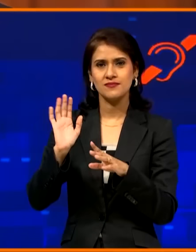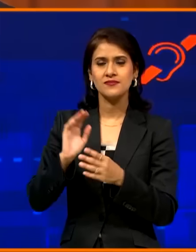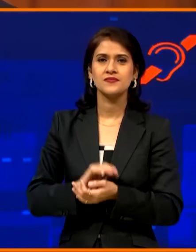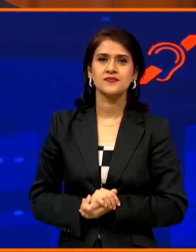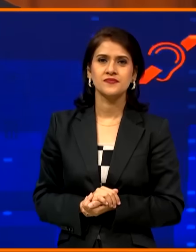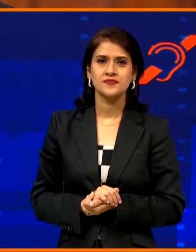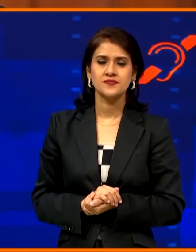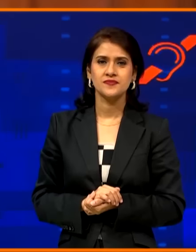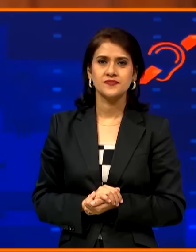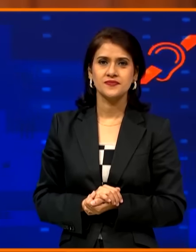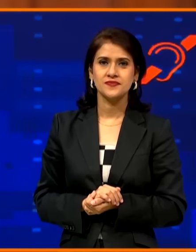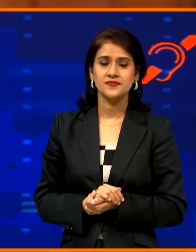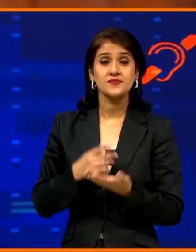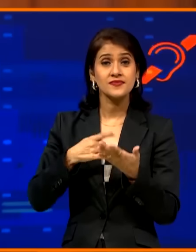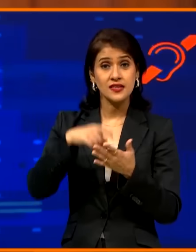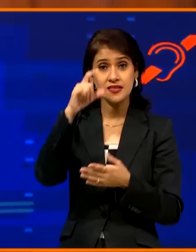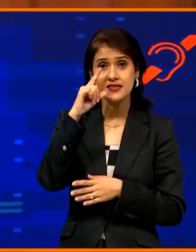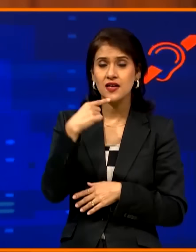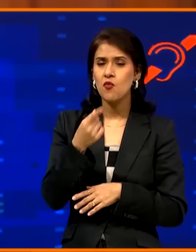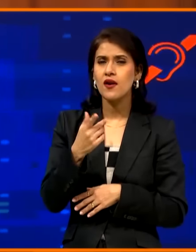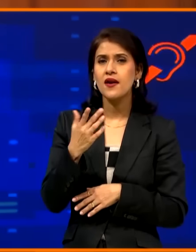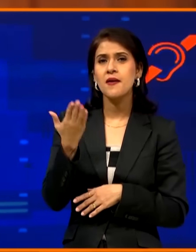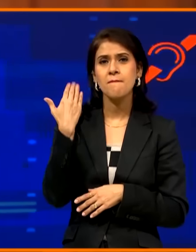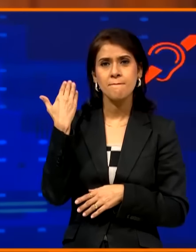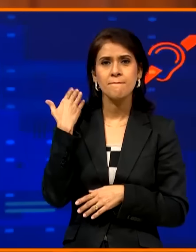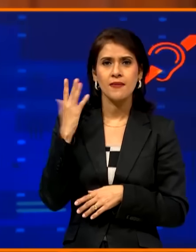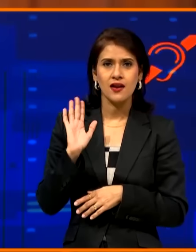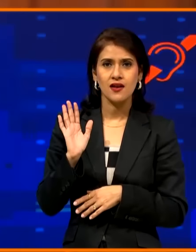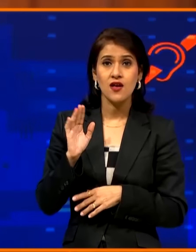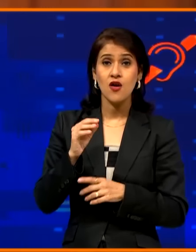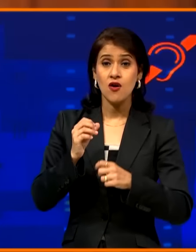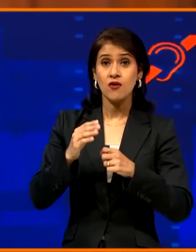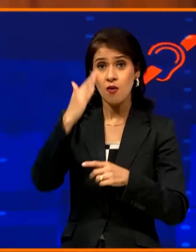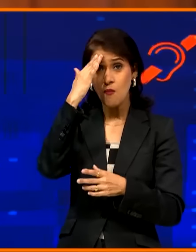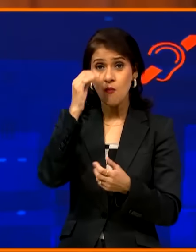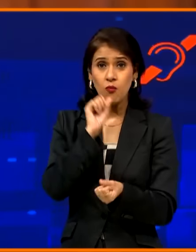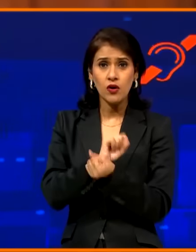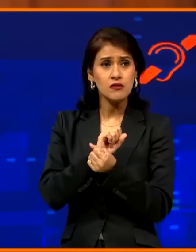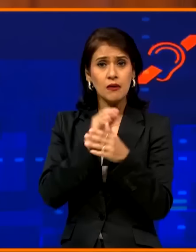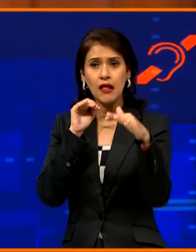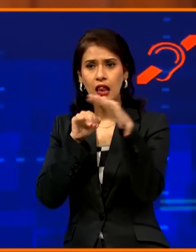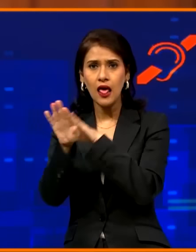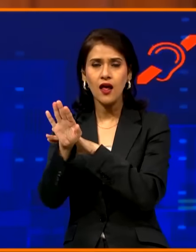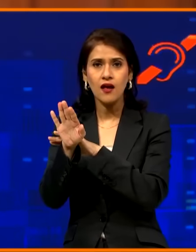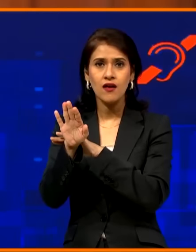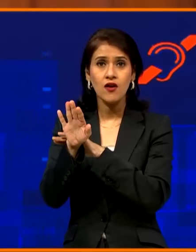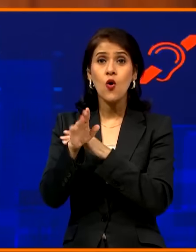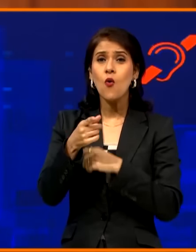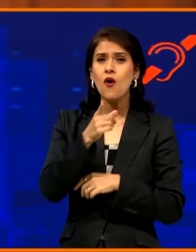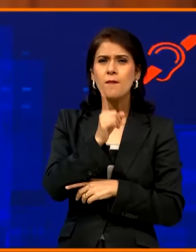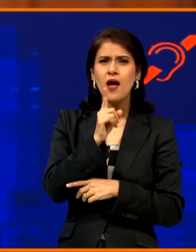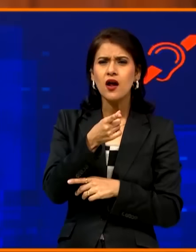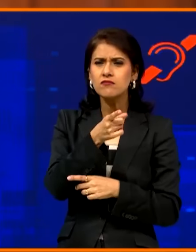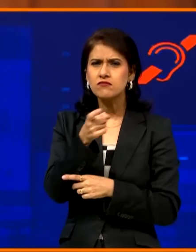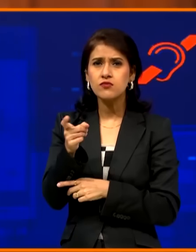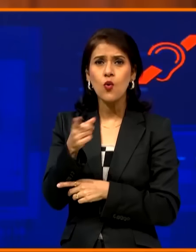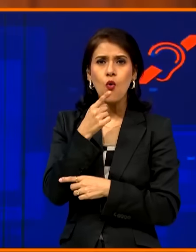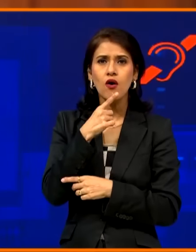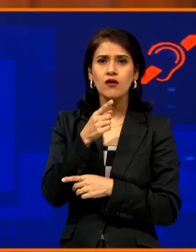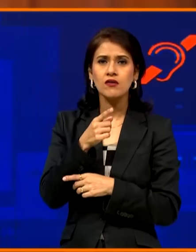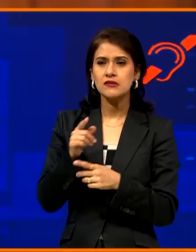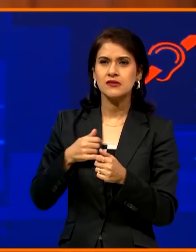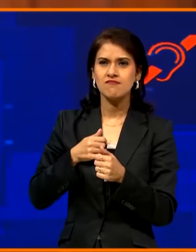उनका दावा यह कि पहले पुलिस आगे भागती थी और माफिया और गुंडे उसके पीछे